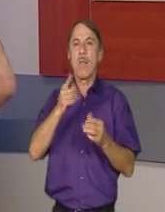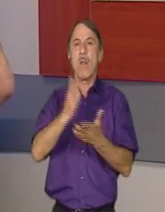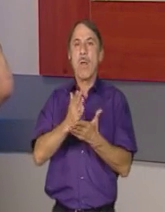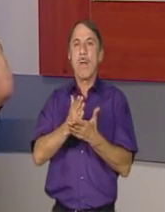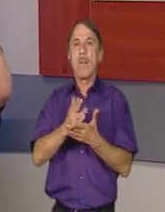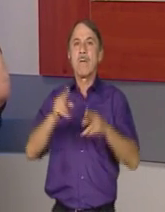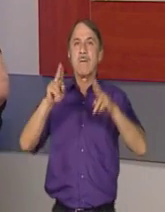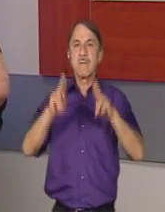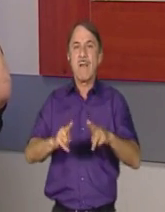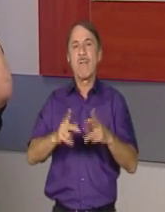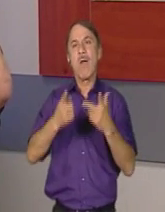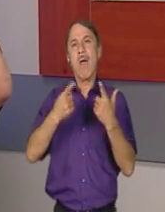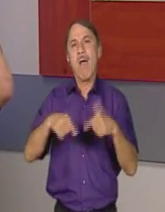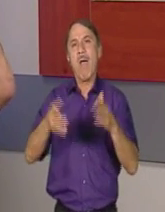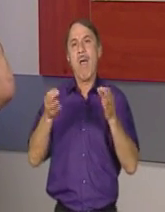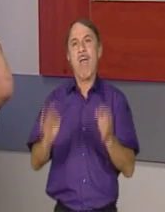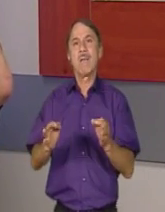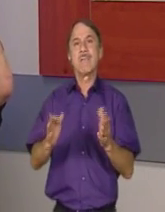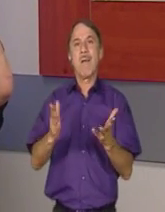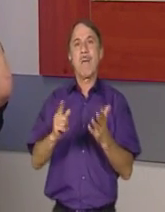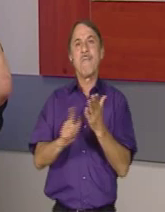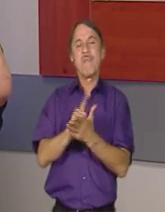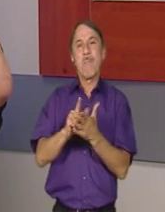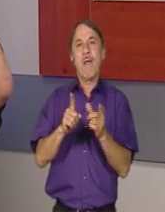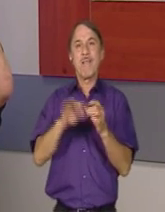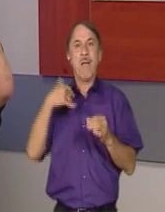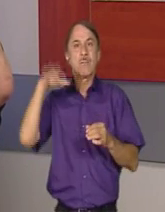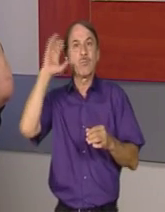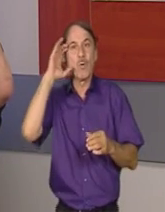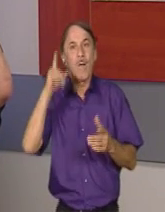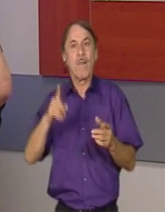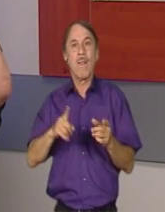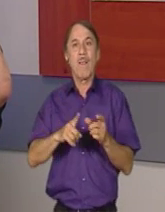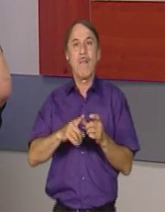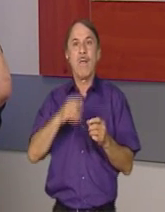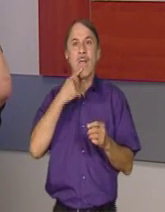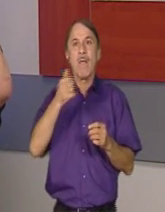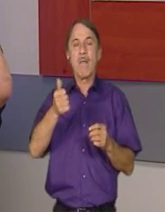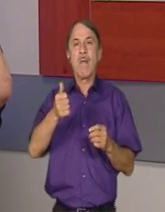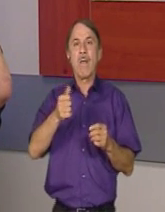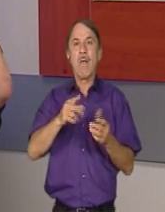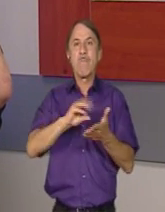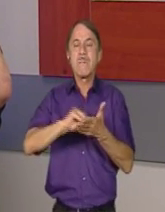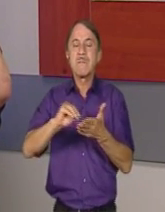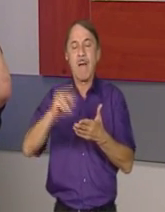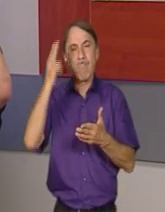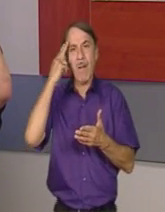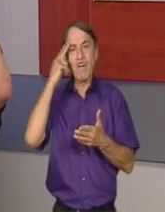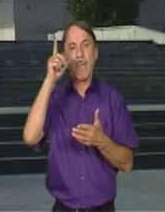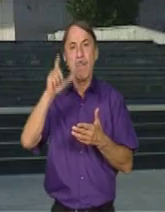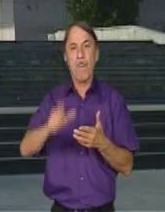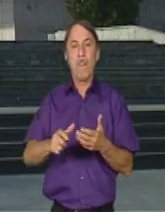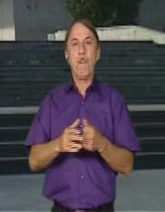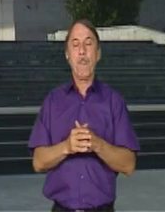jednočasno književno veče će biti zaista ekskluzivna prilika da čujete Nobelovca, da čujete jednog genijalnog